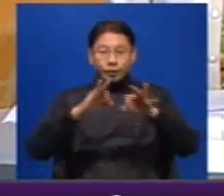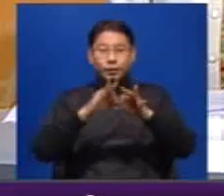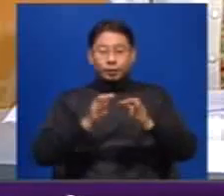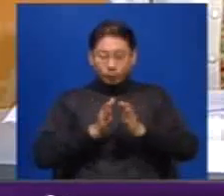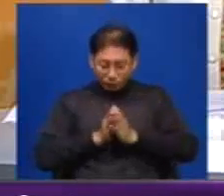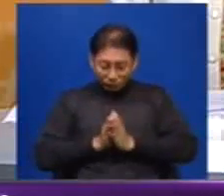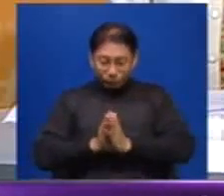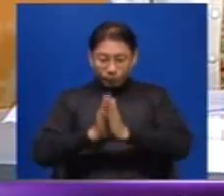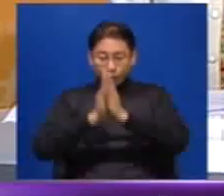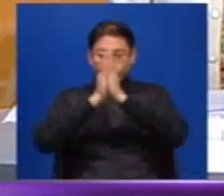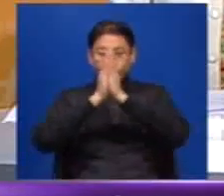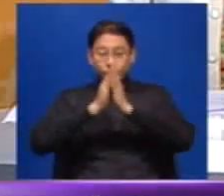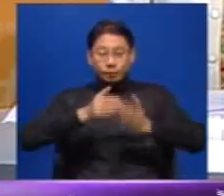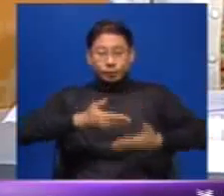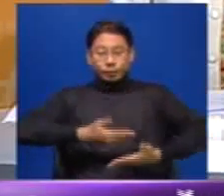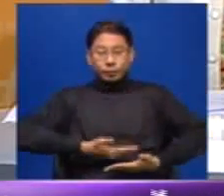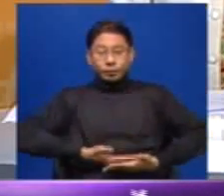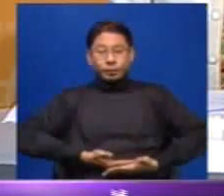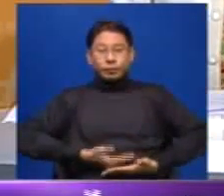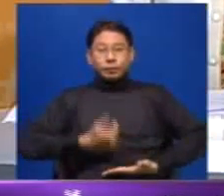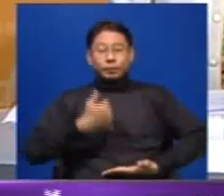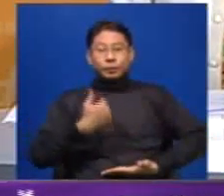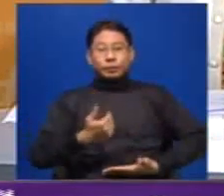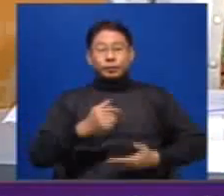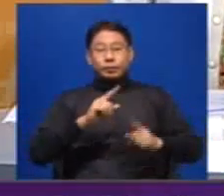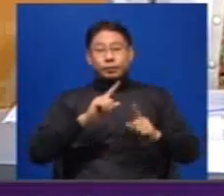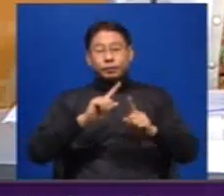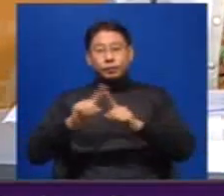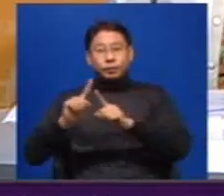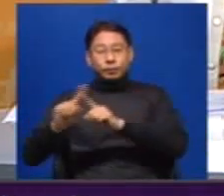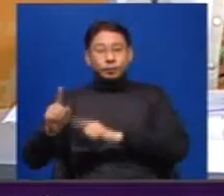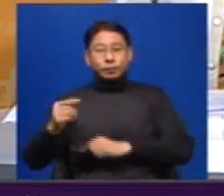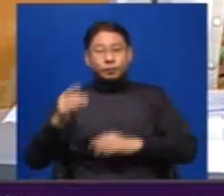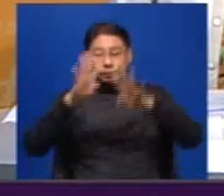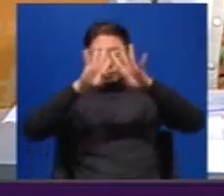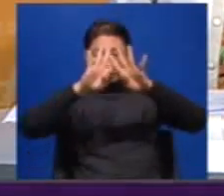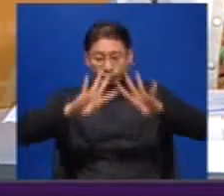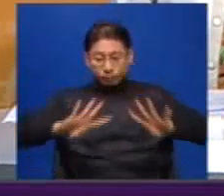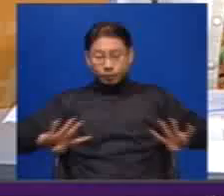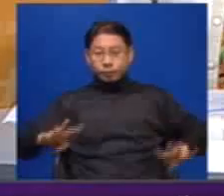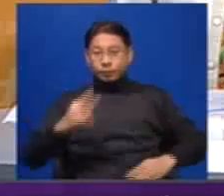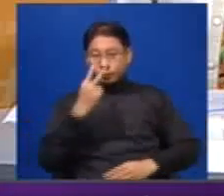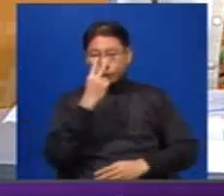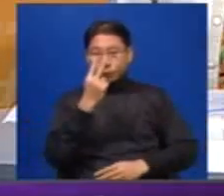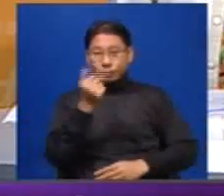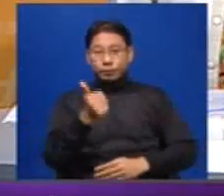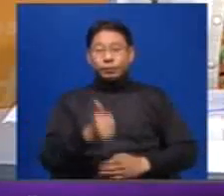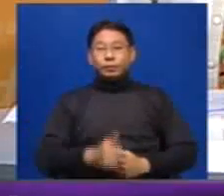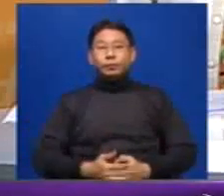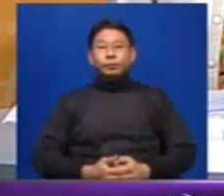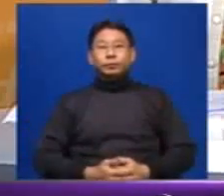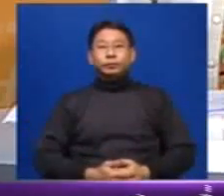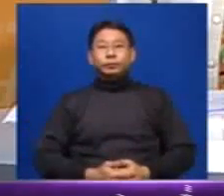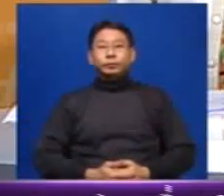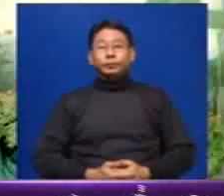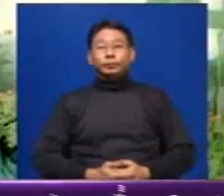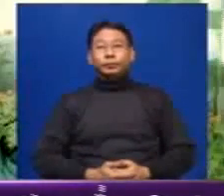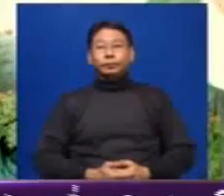การะพระพุทธรูปสำคัญจากประเทศอาเซียนติดตามได้จากรายงานของคุณอาคิระกิตธนโสภาค่ะ